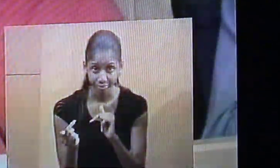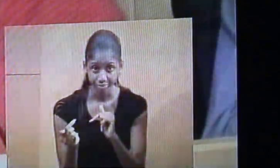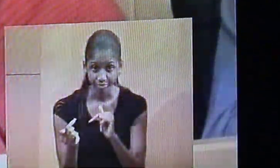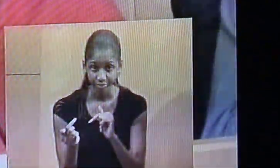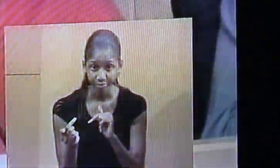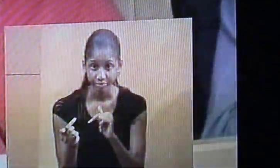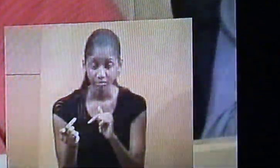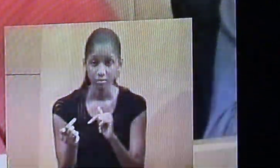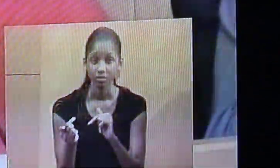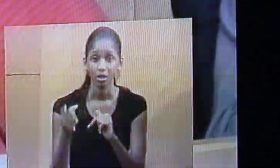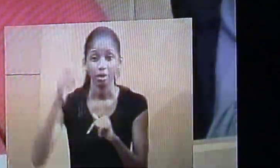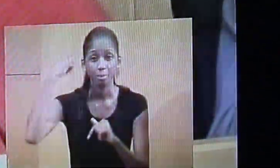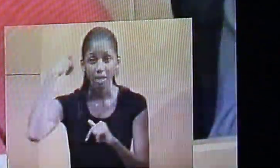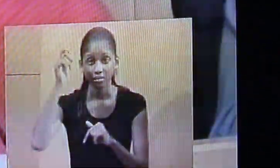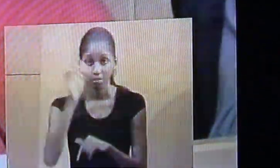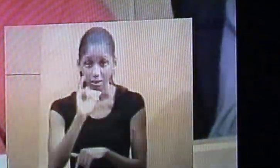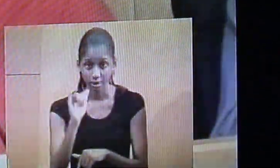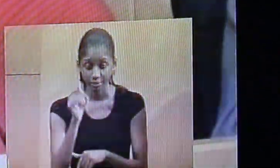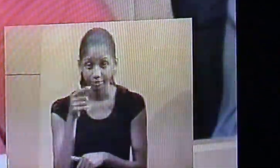présidé par vous-même.